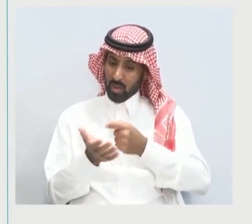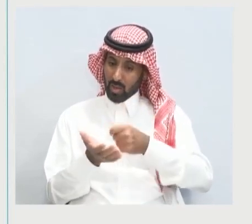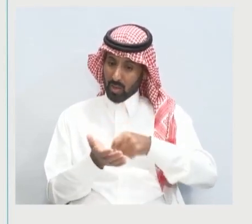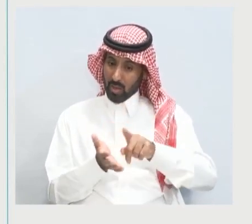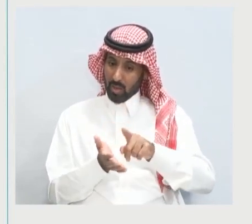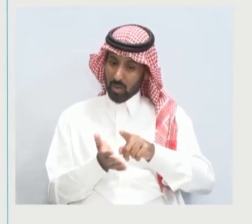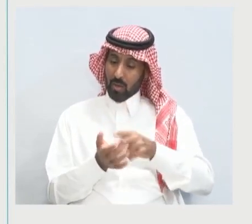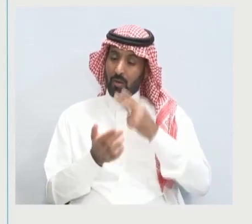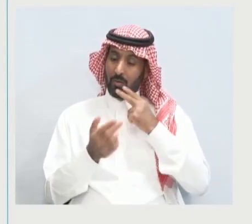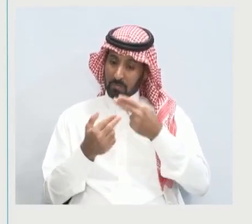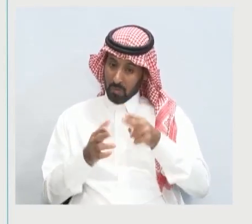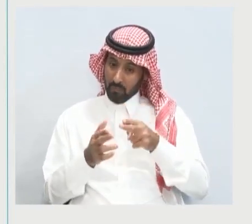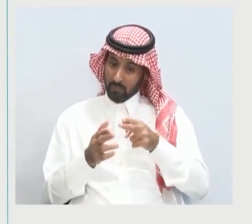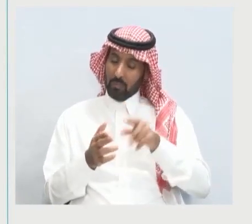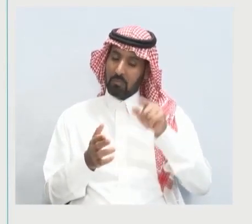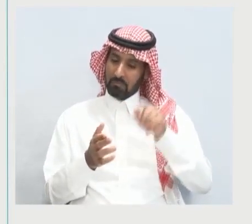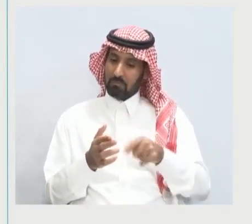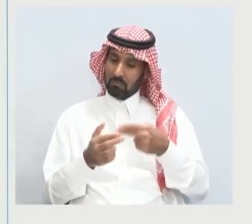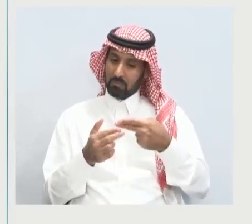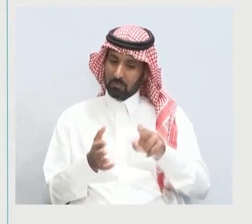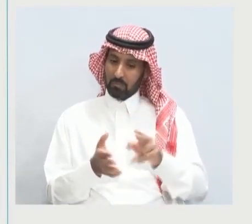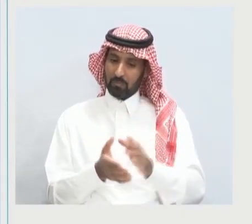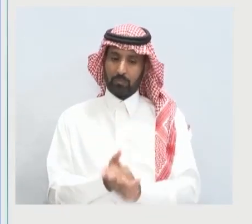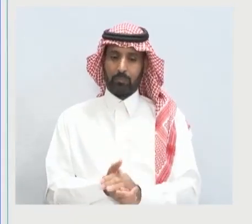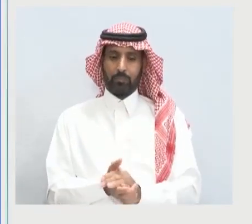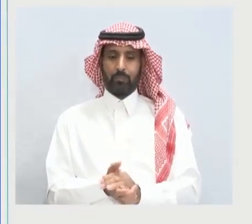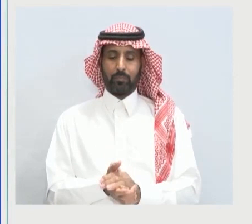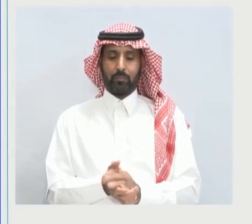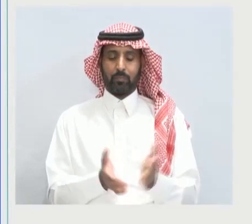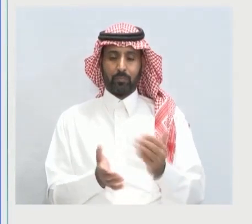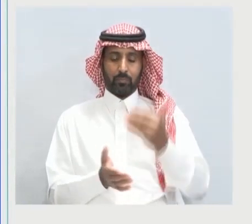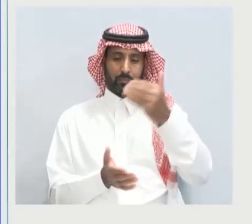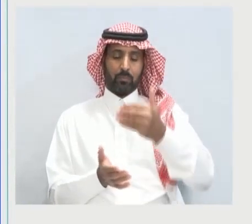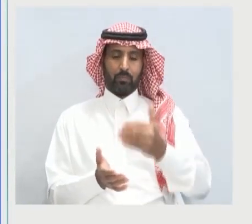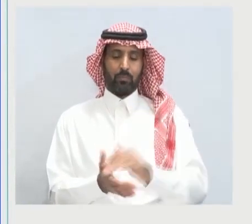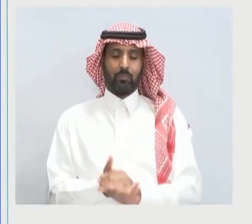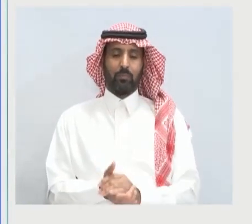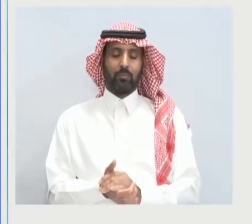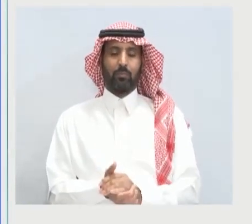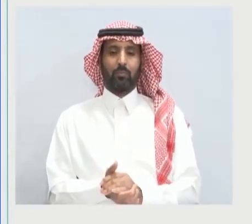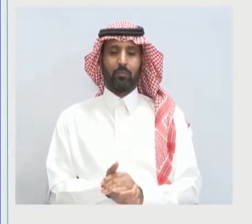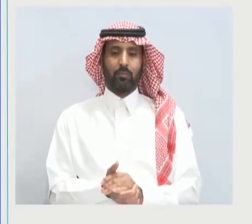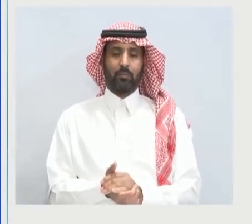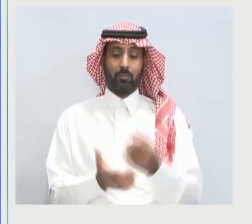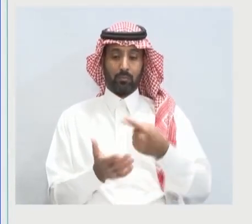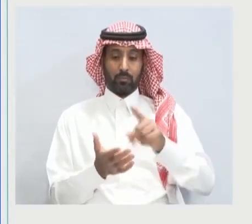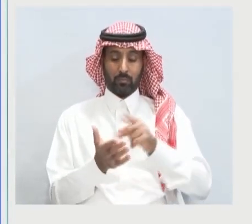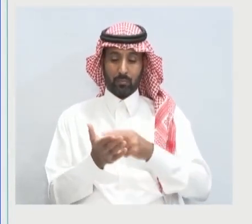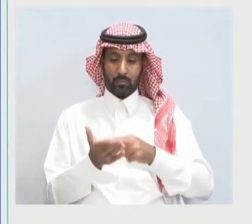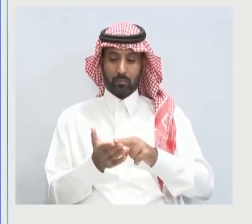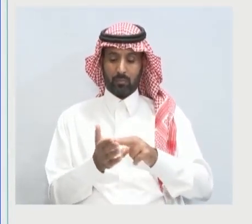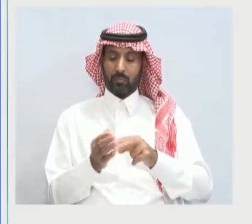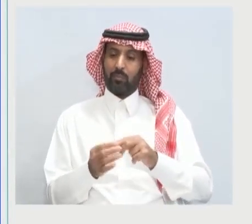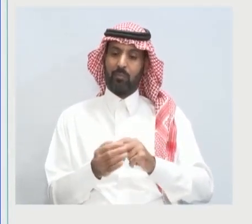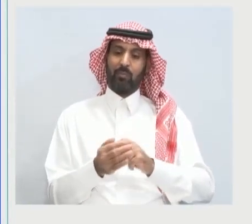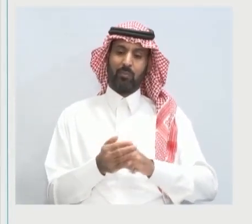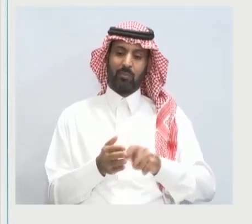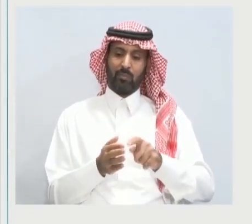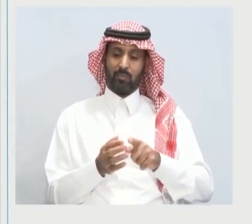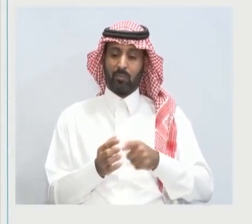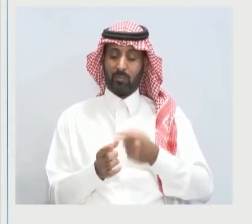اضغط موافقه سيتم حذف الورقه مباشره وهذا تطبيق عملي بحذف ورقه العمل بعد فتح